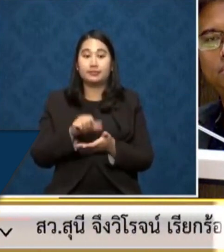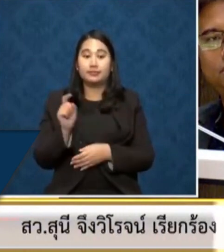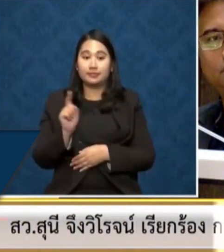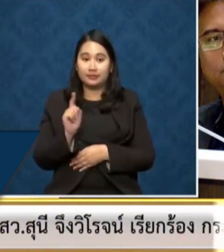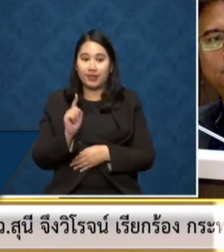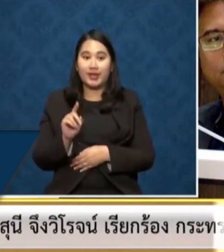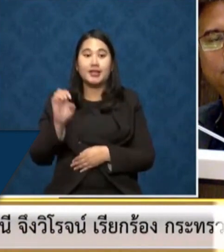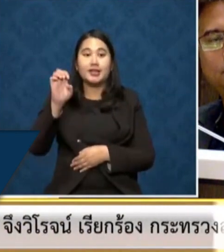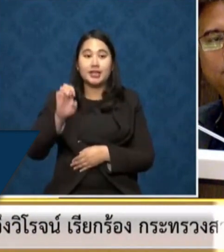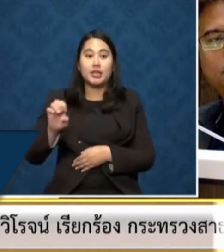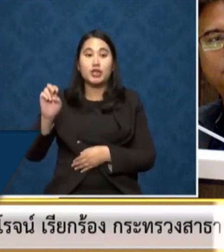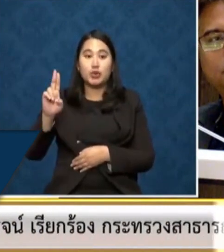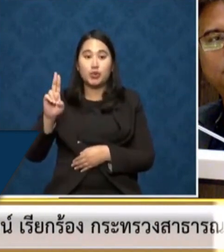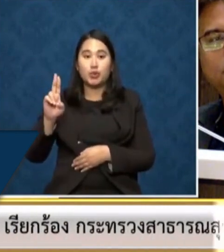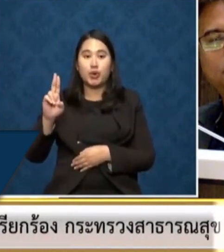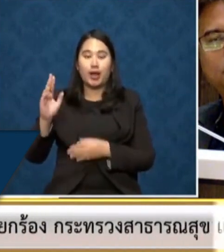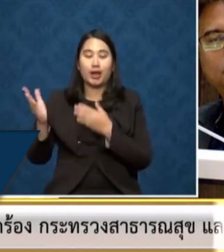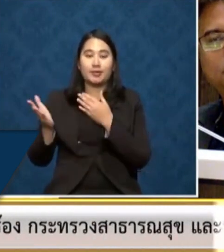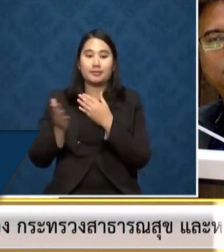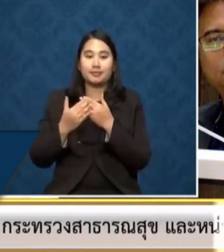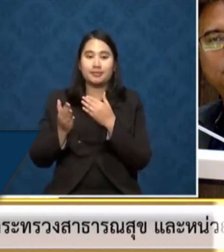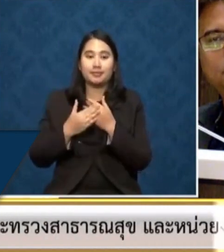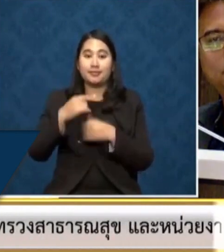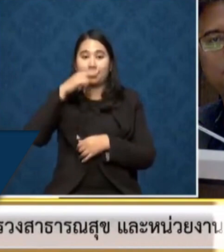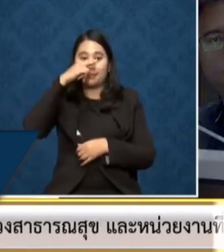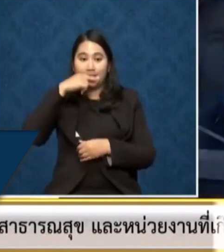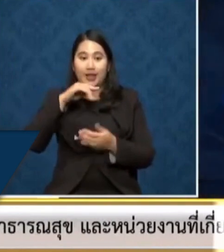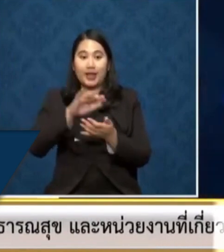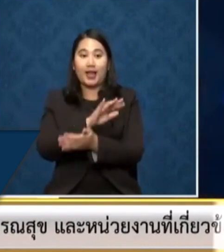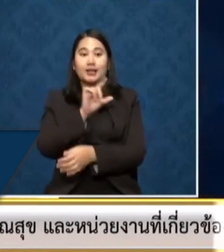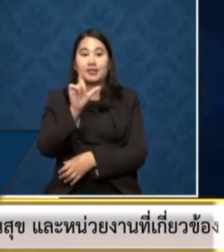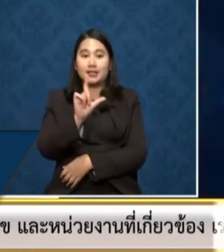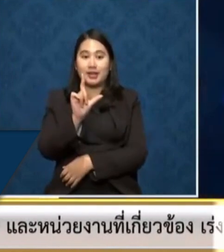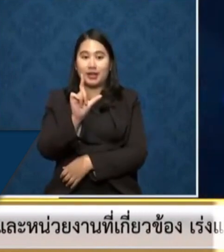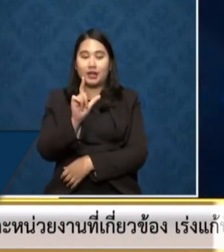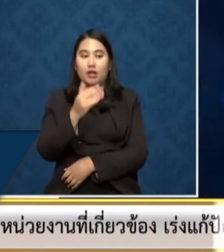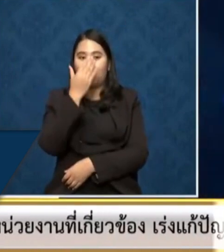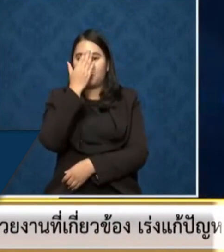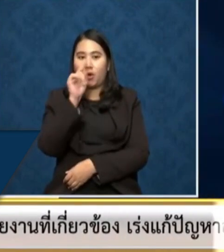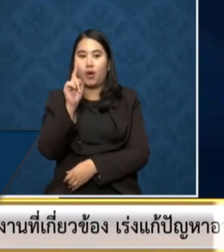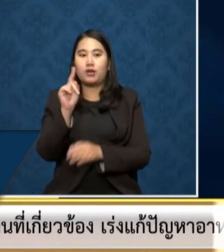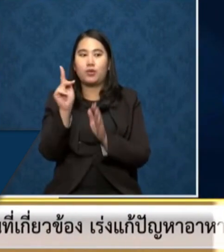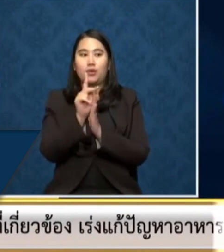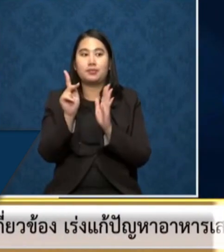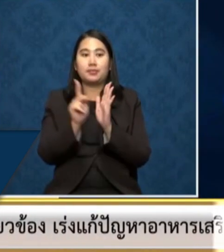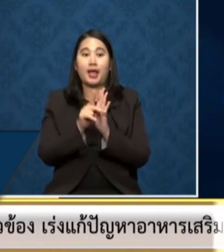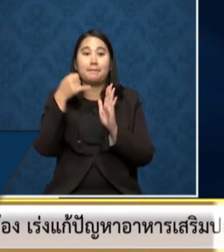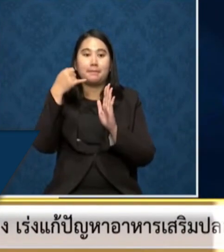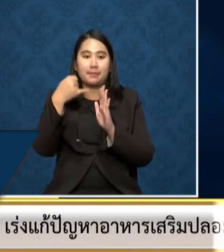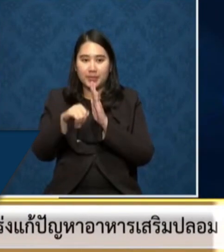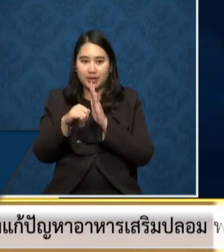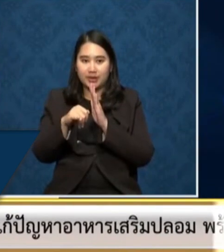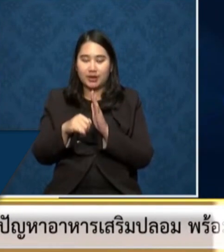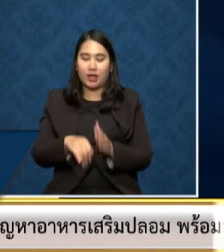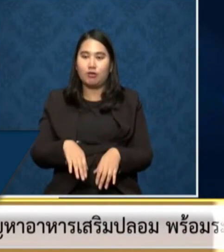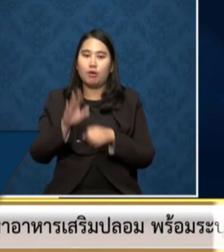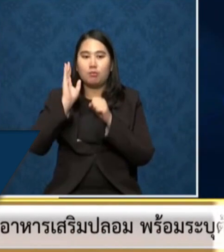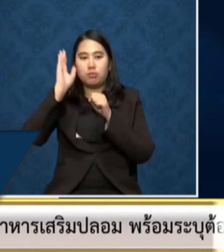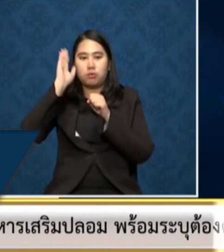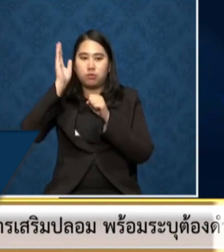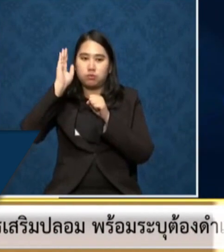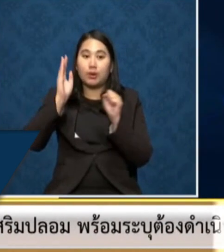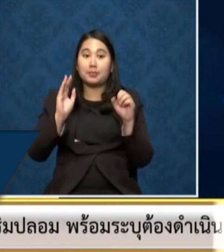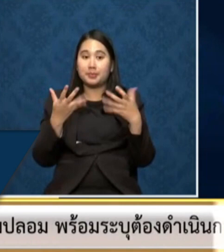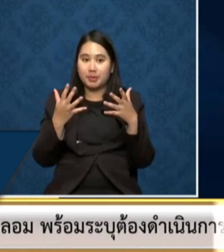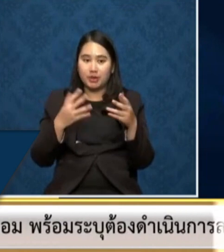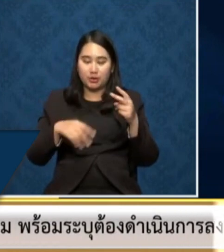สหภาพยุโรปให้ใบเหลืองประเทศไทยเพราะปัญหาการทำประมงผิดกฎหมายขาดการรายงานไร้